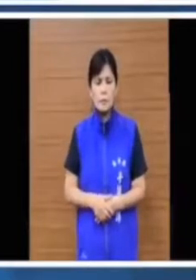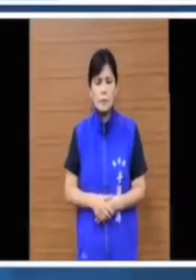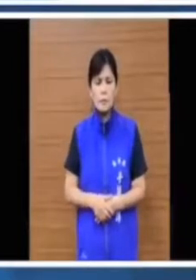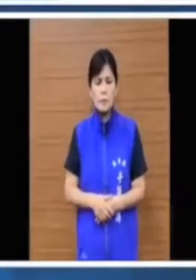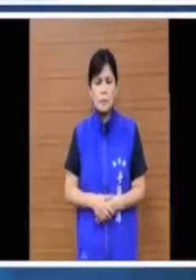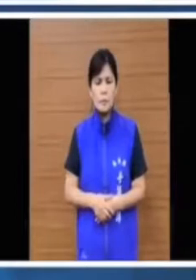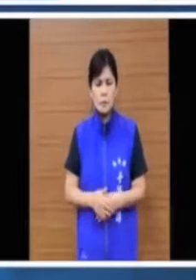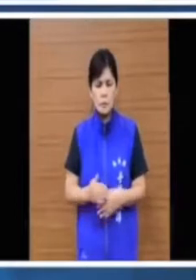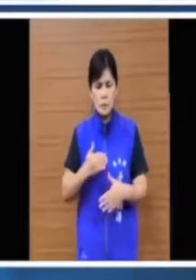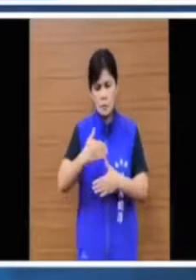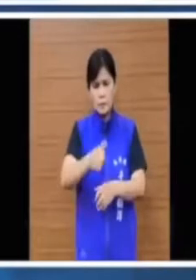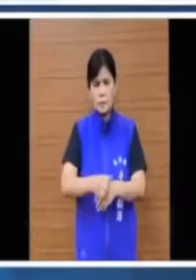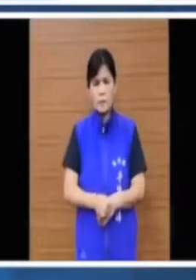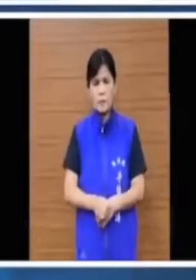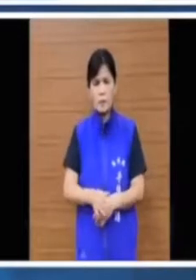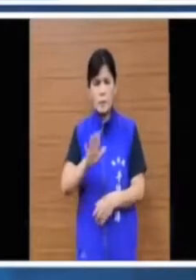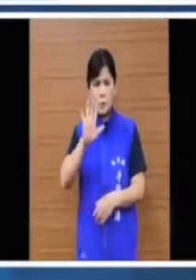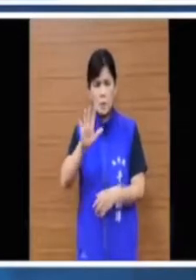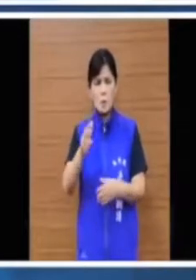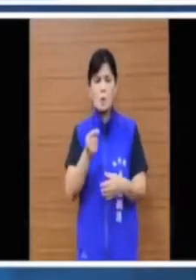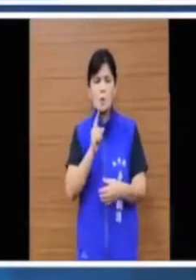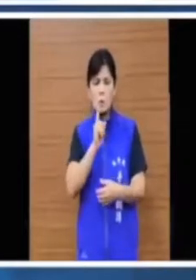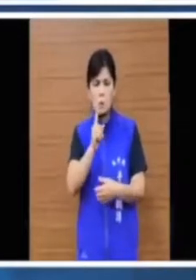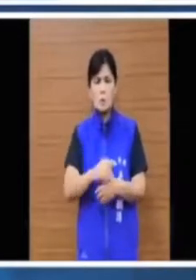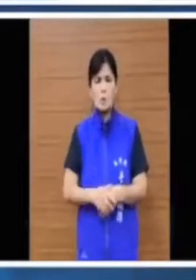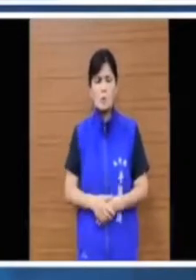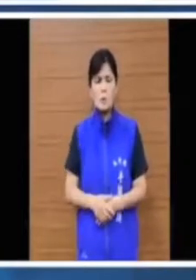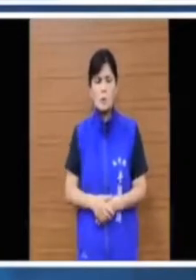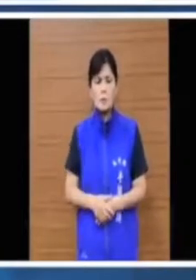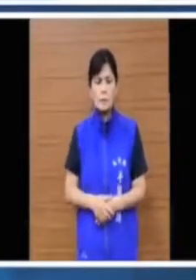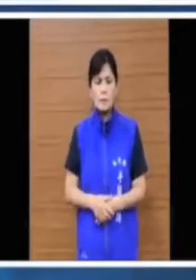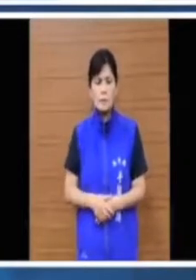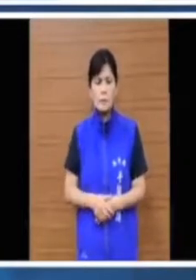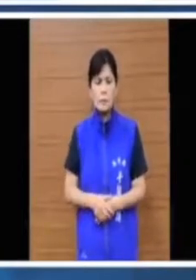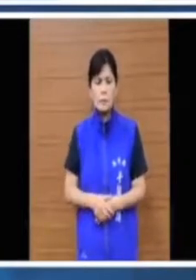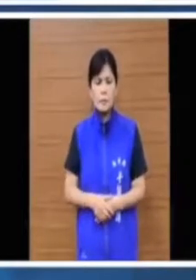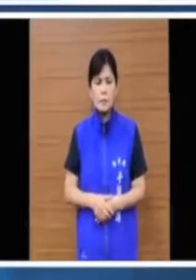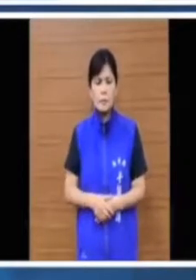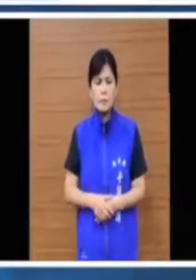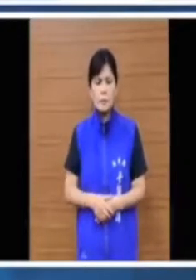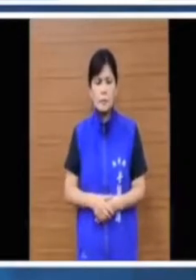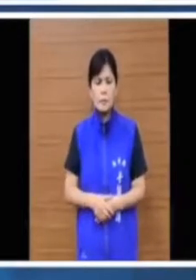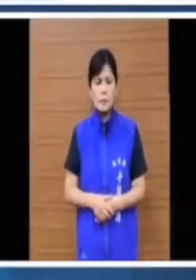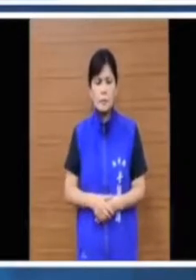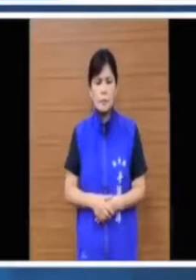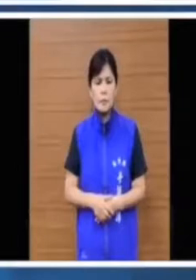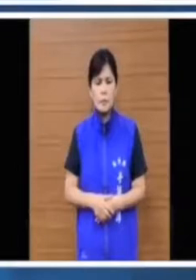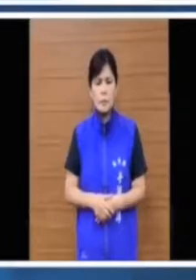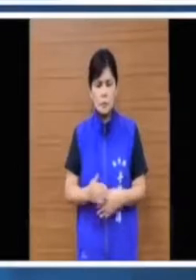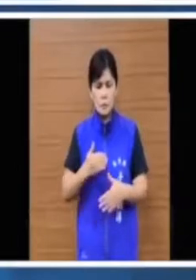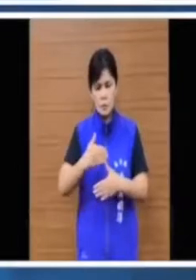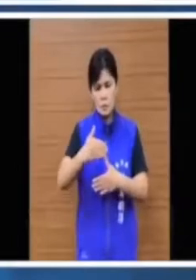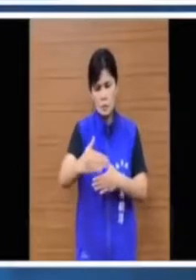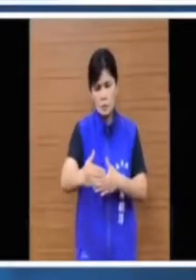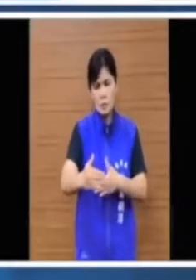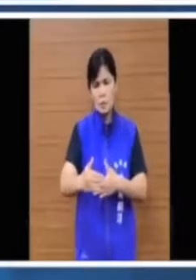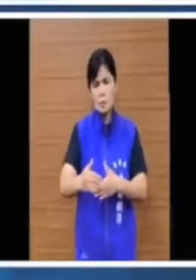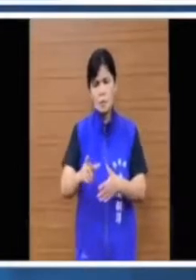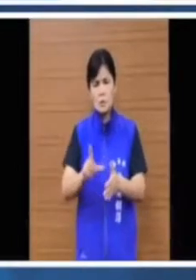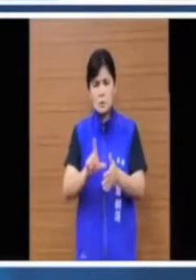经过这一次的这个反应我想我们有经过这一次的这个